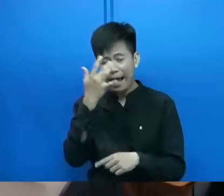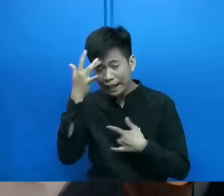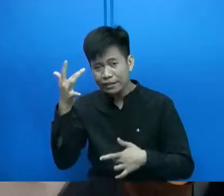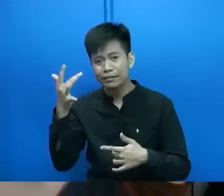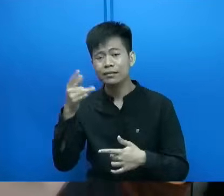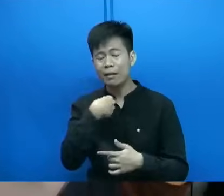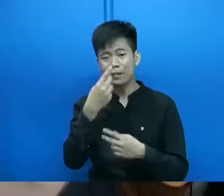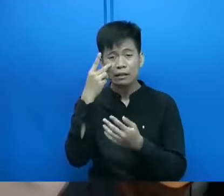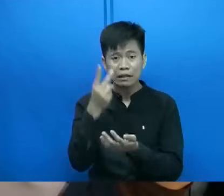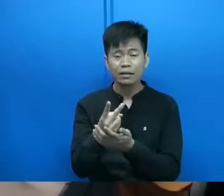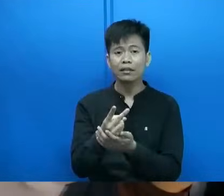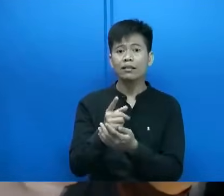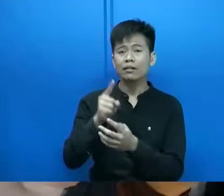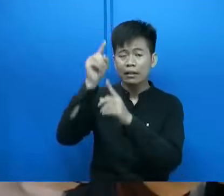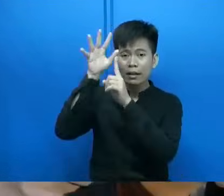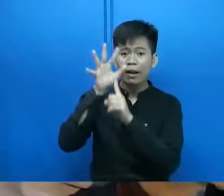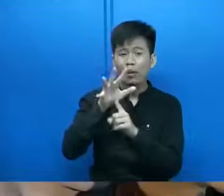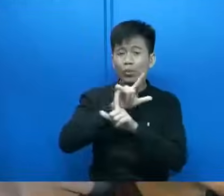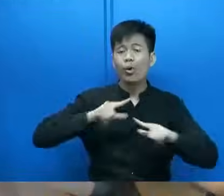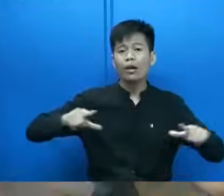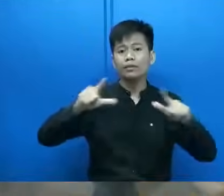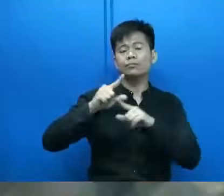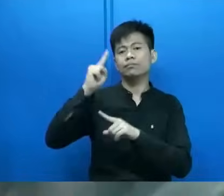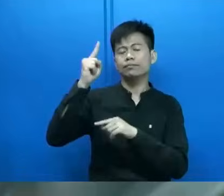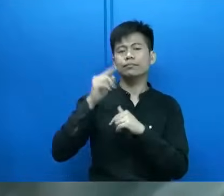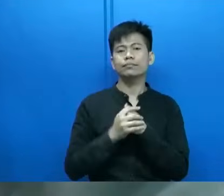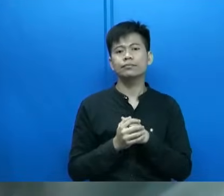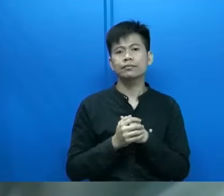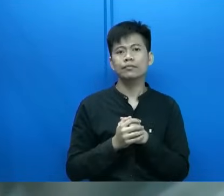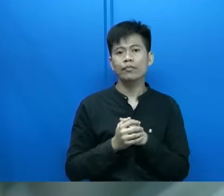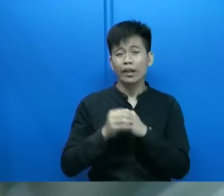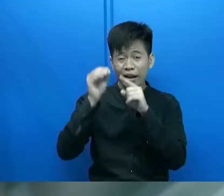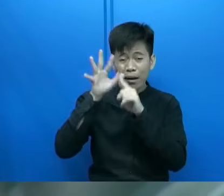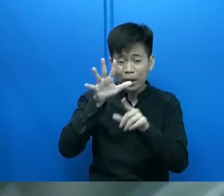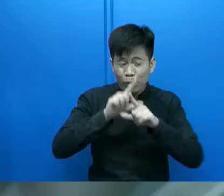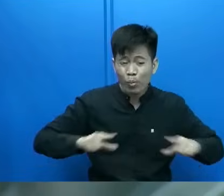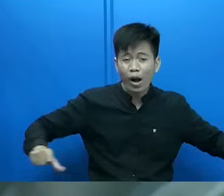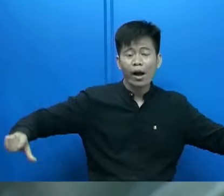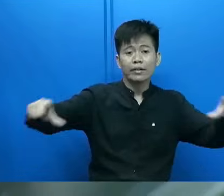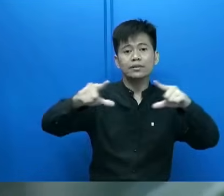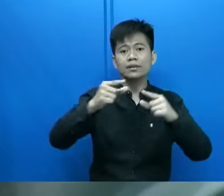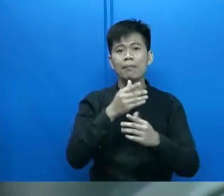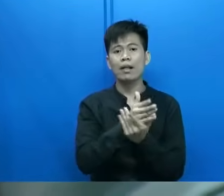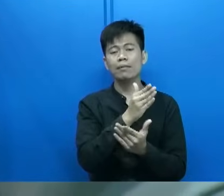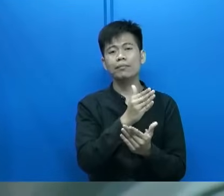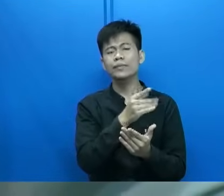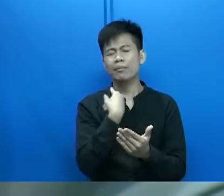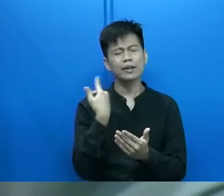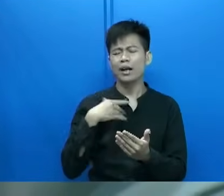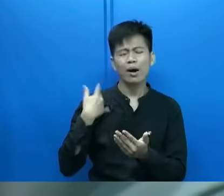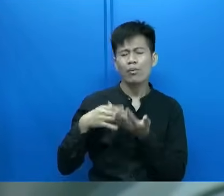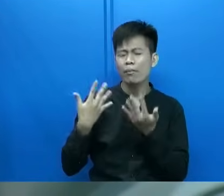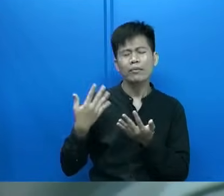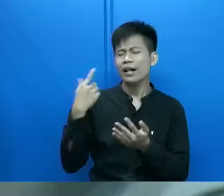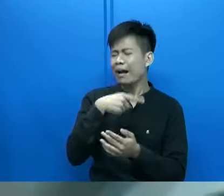kami yakin dan kami menyaksikan bahwa Engkau berkata rahmat-Mu luas daripada rahmatmu lebih luas dibandingkan amarahmu. Kami tidak ingin apapun, ya Rabb,